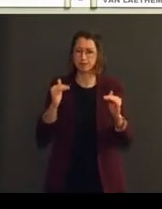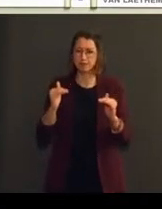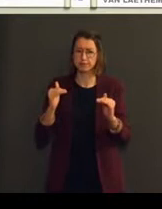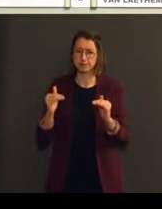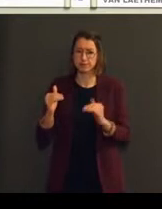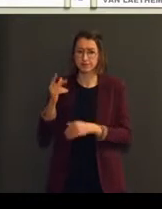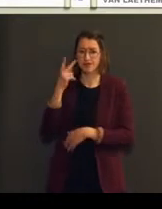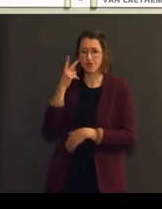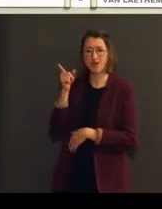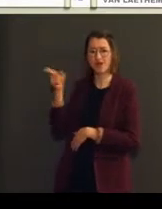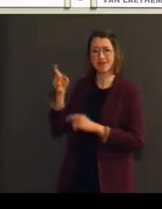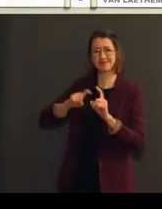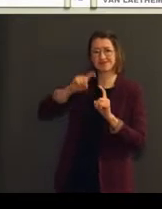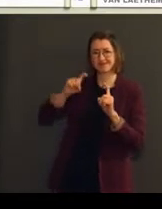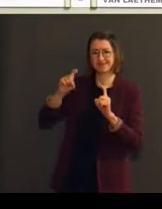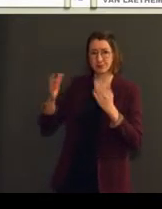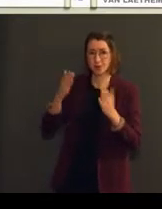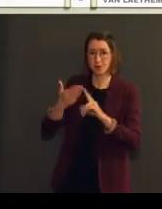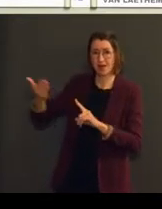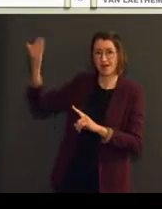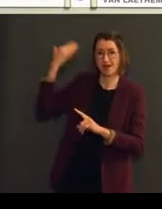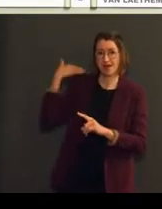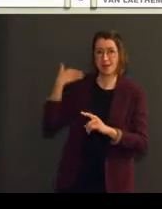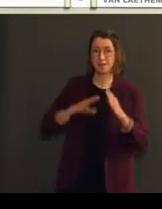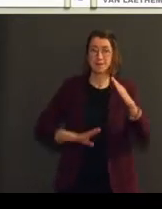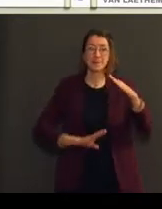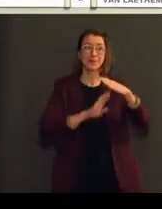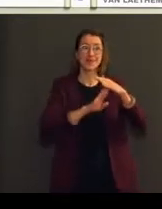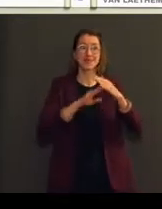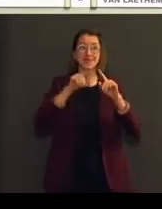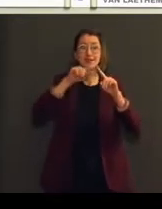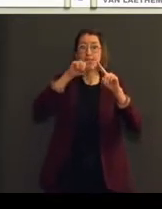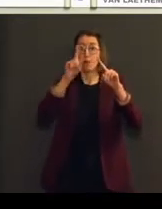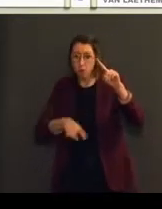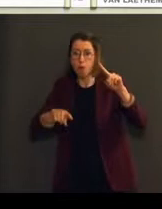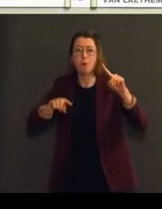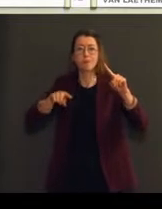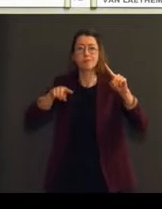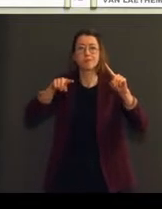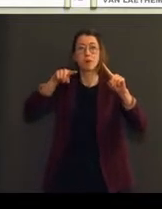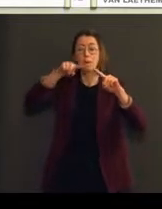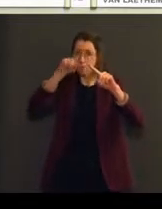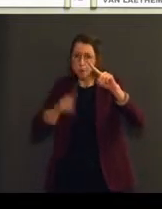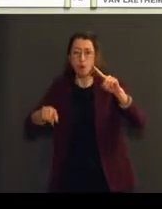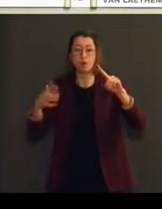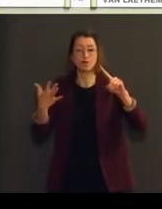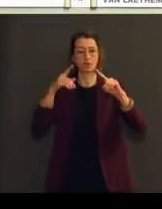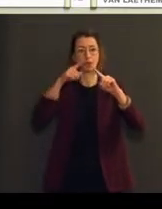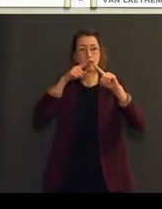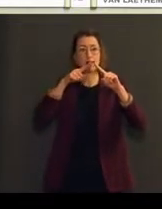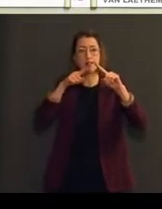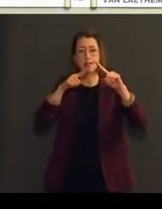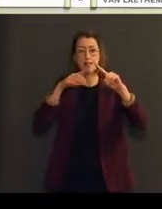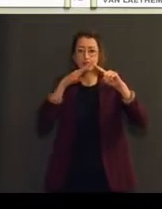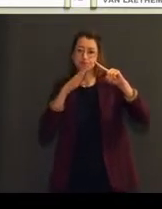la forme du pic que nous avons connu avec sa descente après la première et la deuxième vague, mais devant une forme beaucoup plus arrondie,